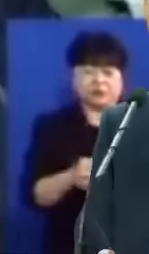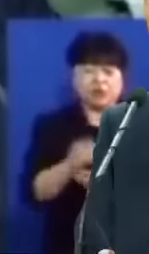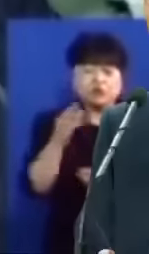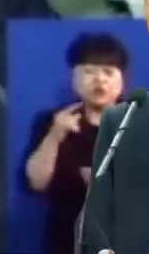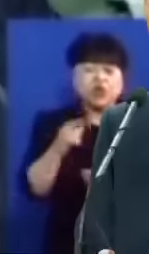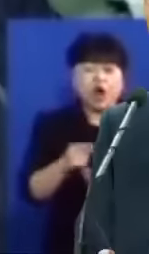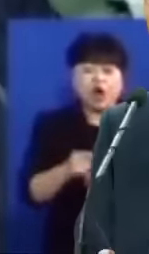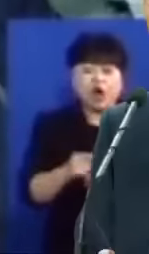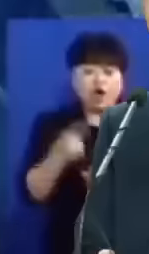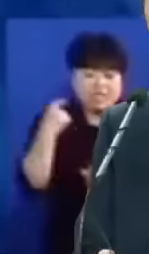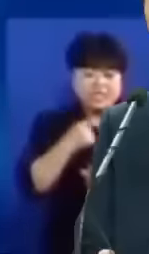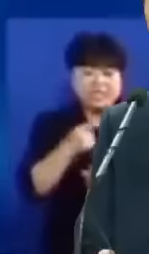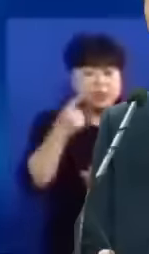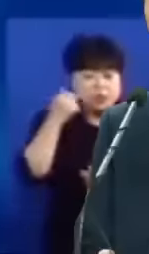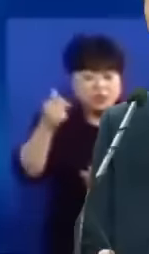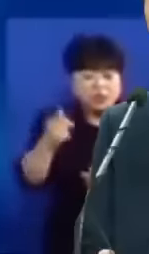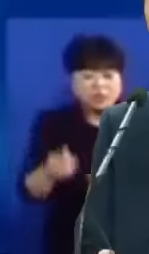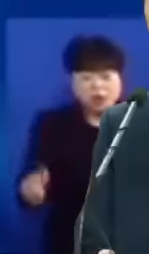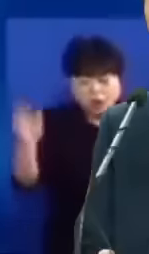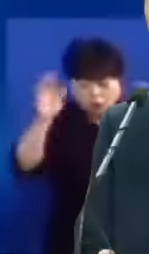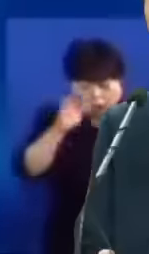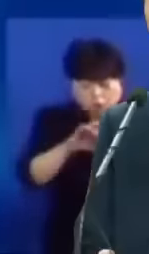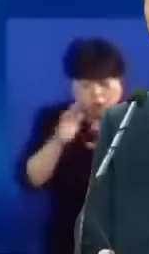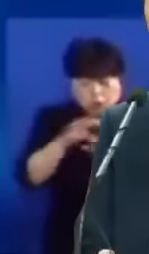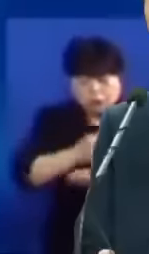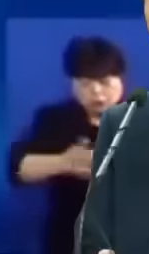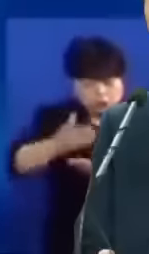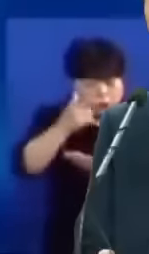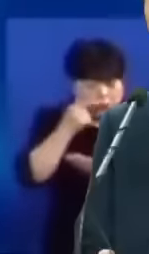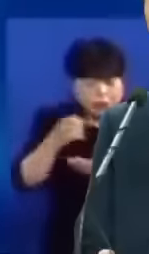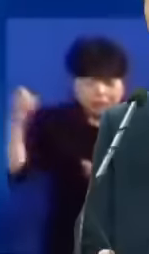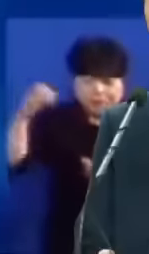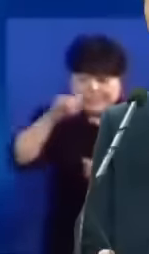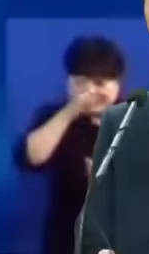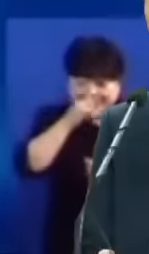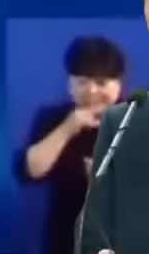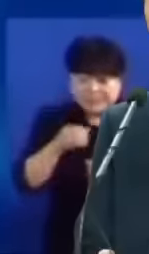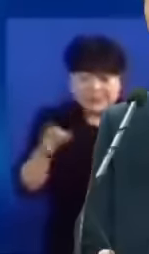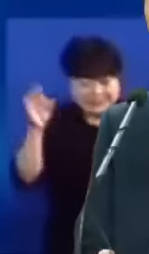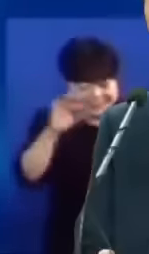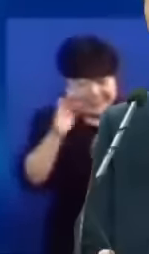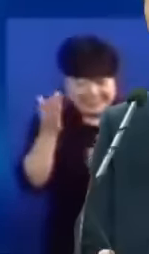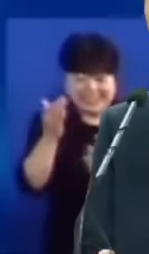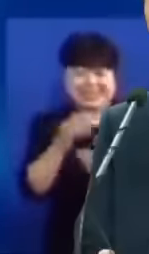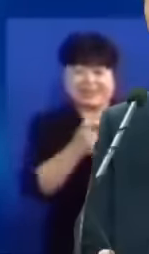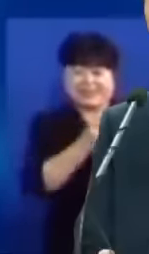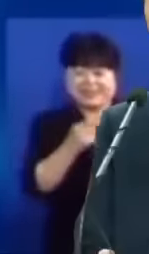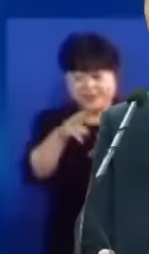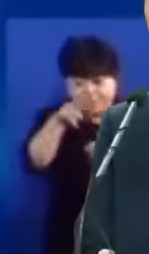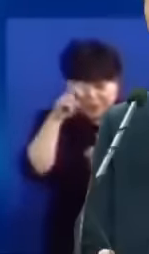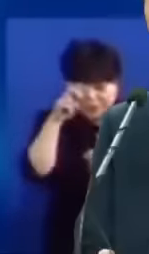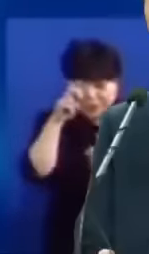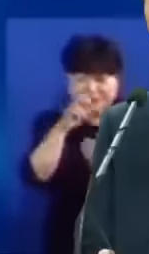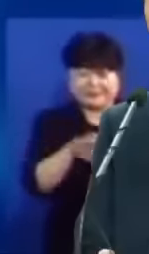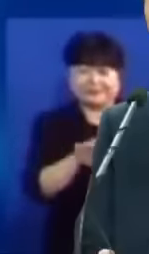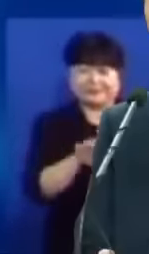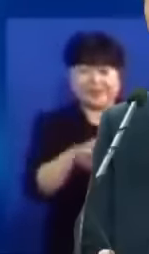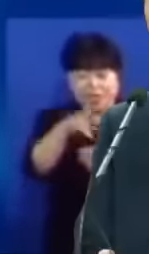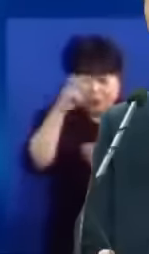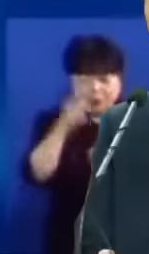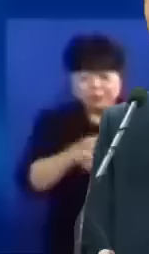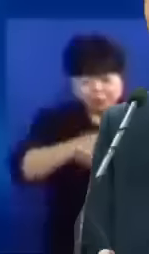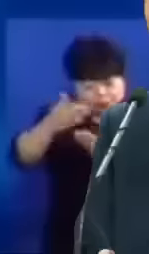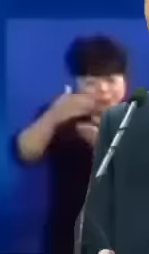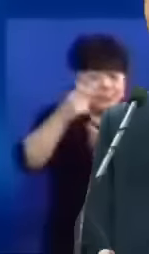목사님은 이렇게 말했습니다. 어두움은 어두움을 쫓아낼 수 없고 빛이 있어야만 사라집니다. 이와 같이 미움은